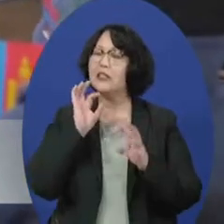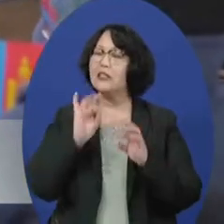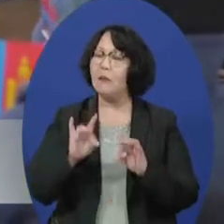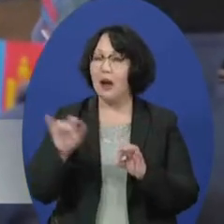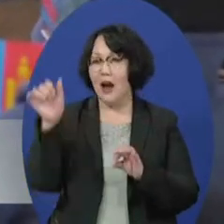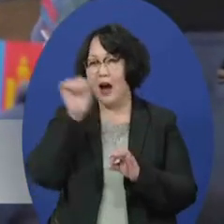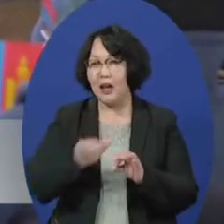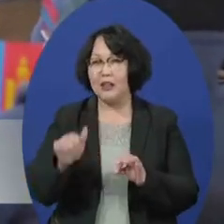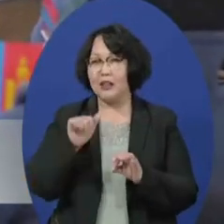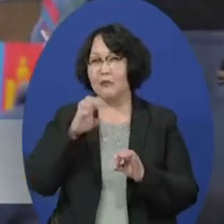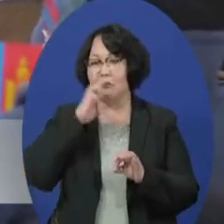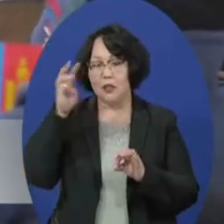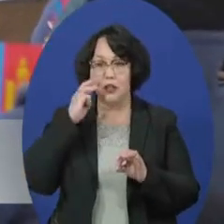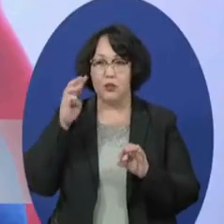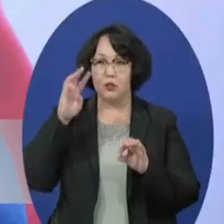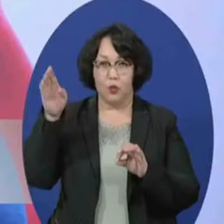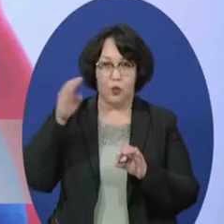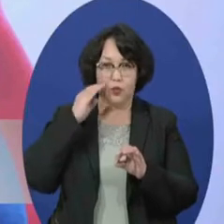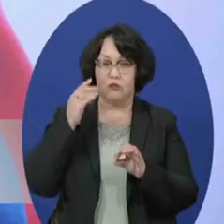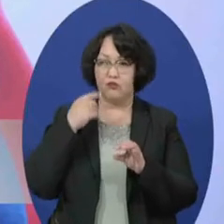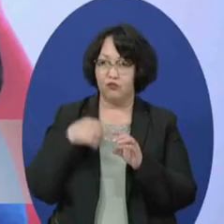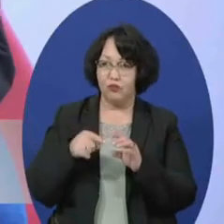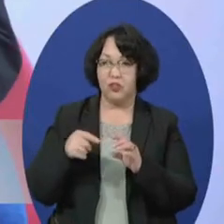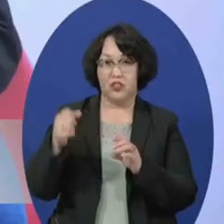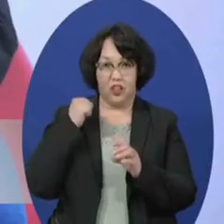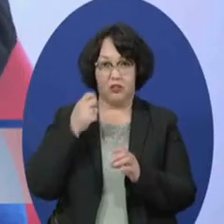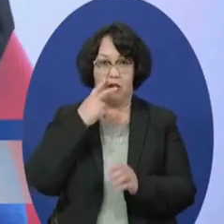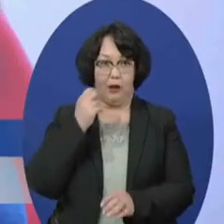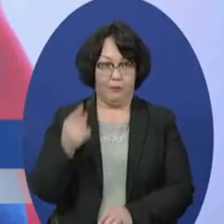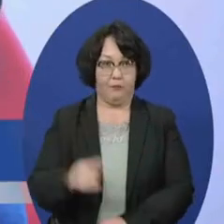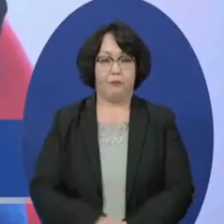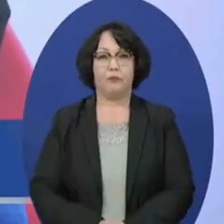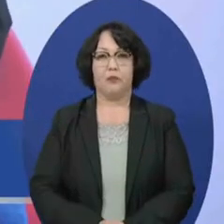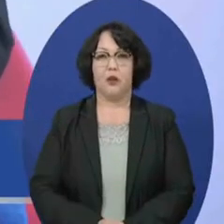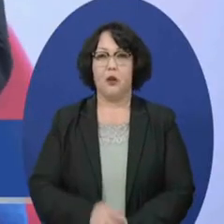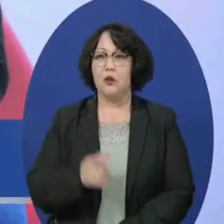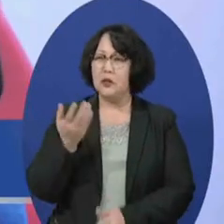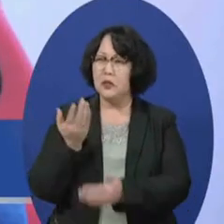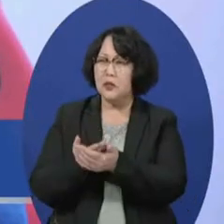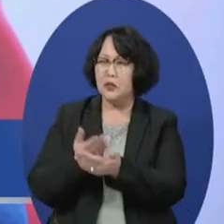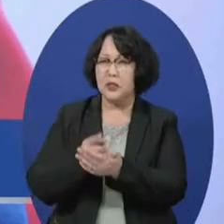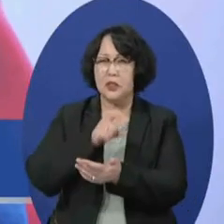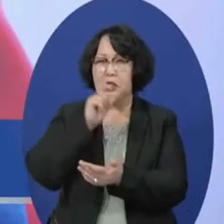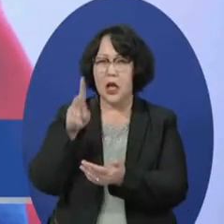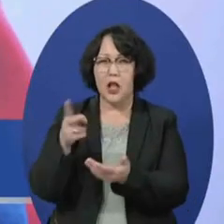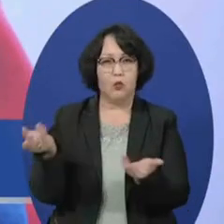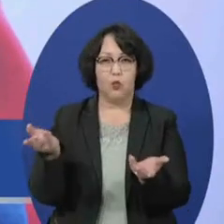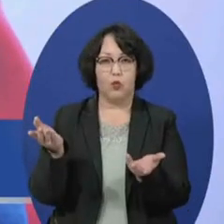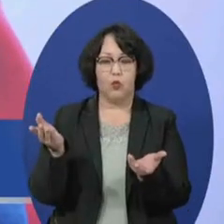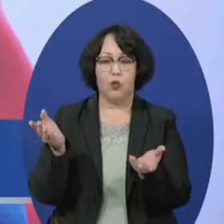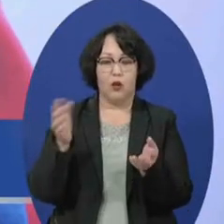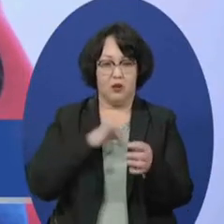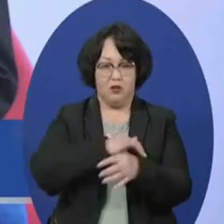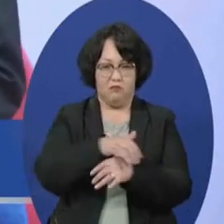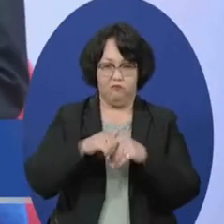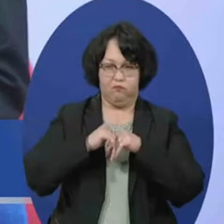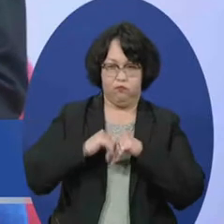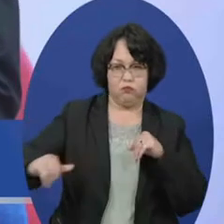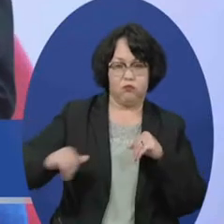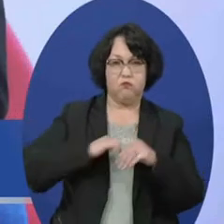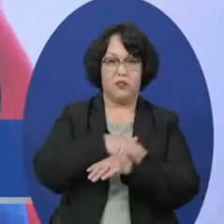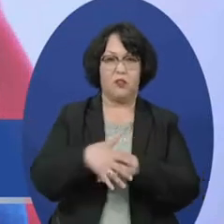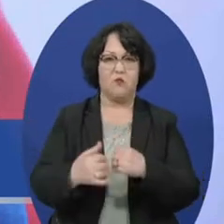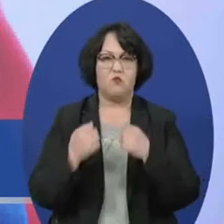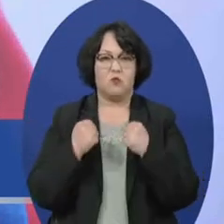мэдлэг туршлага нь түүний давуу тал юм. Бусдаас зээлдэггүй. Устаас хараат бус эдийн засгийг бид нар бий болох ёстой.